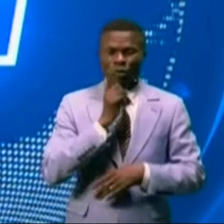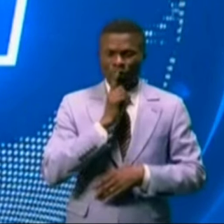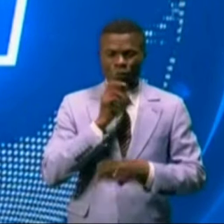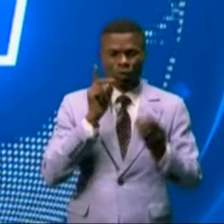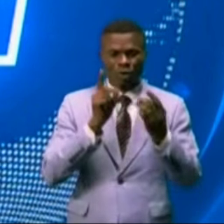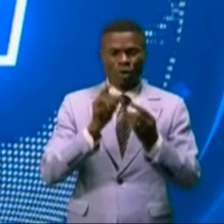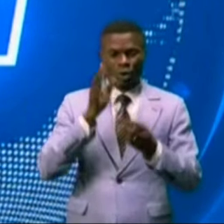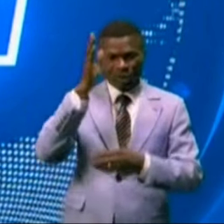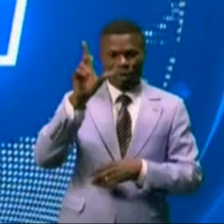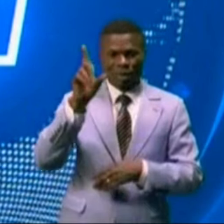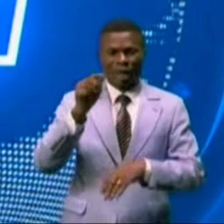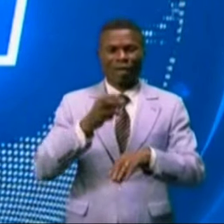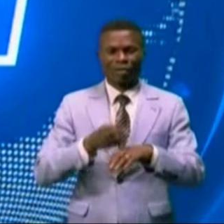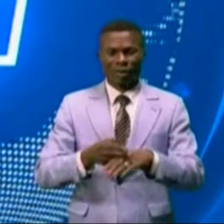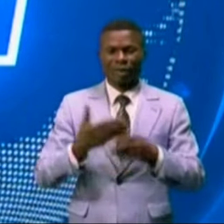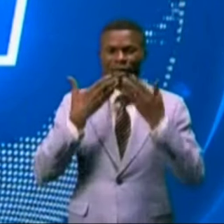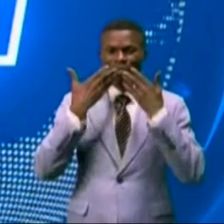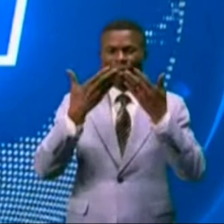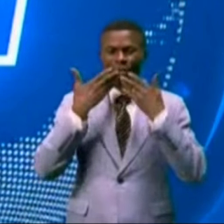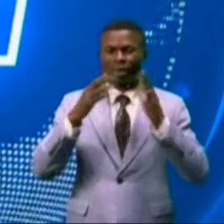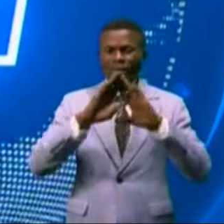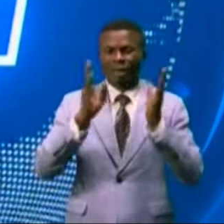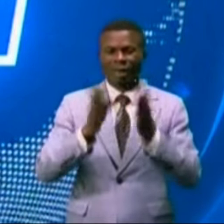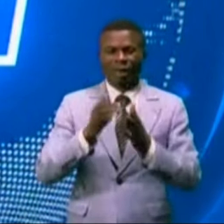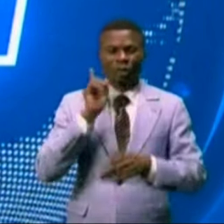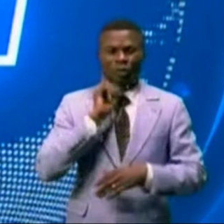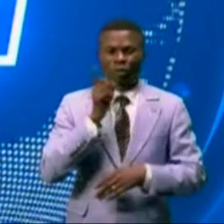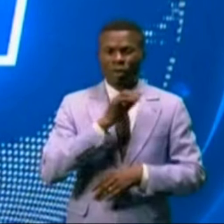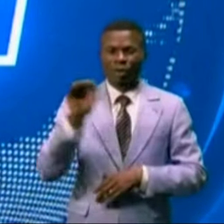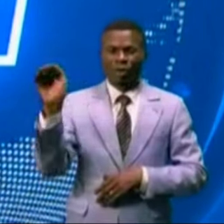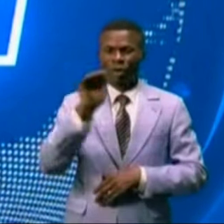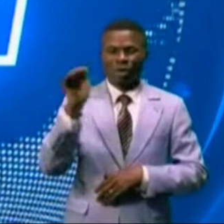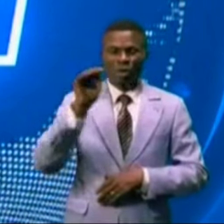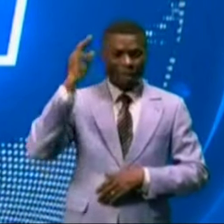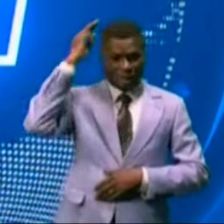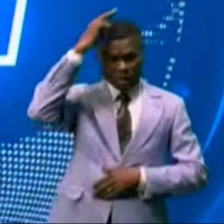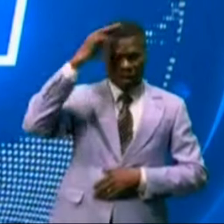20h Nancy Odia pour une autre session de formation. Merci et au revoir.